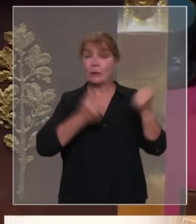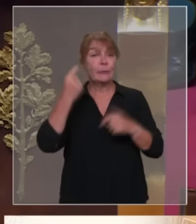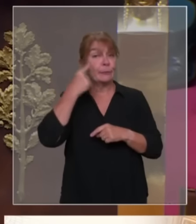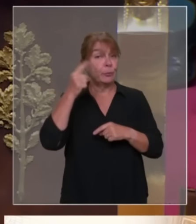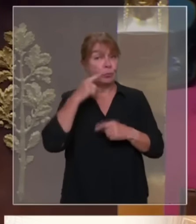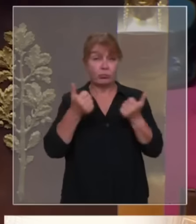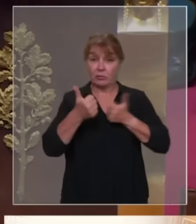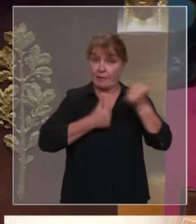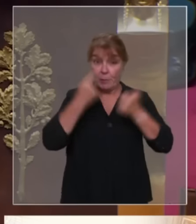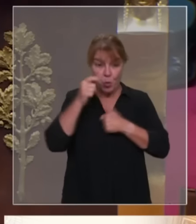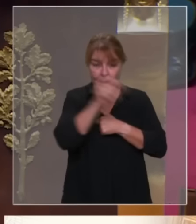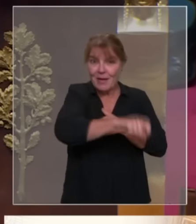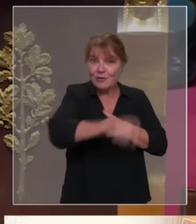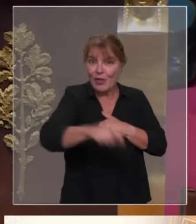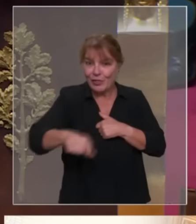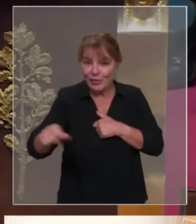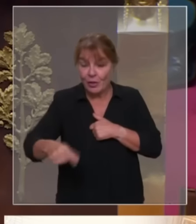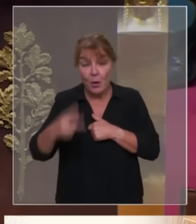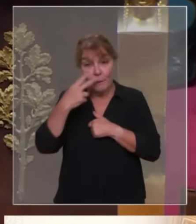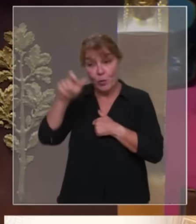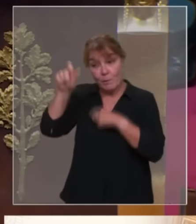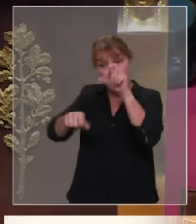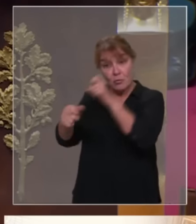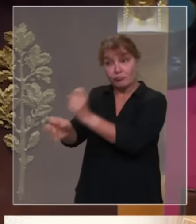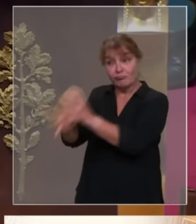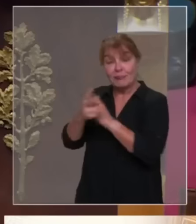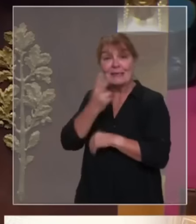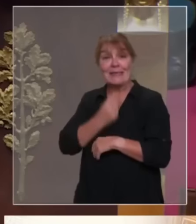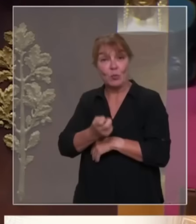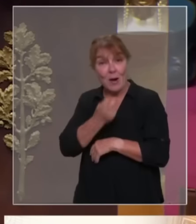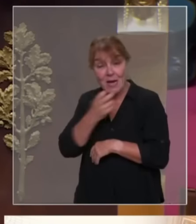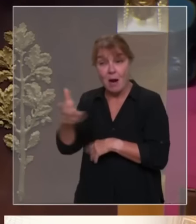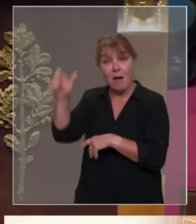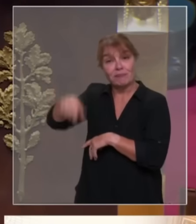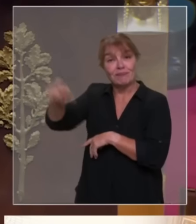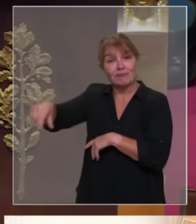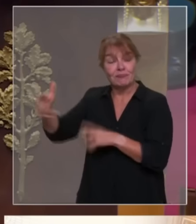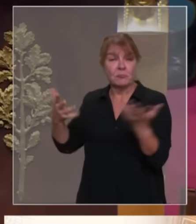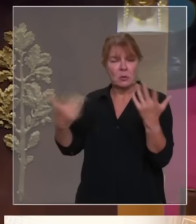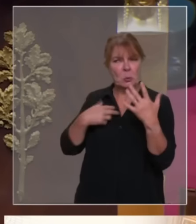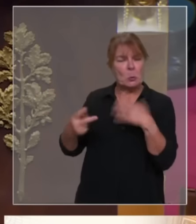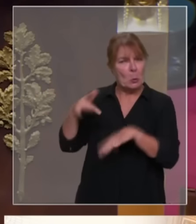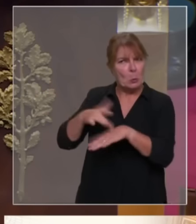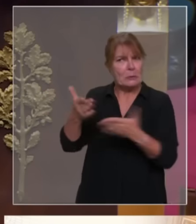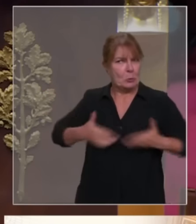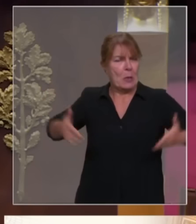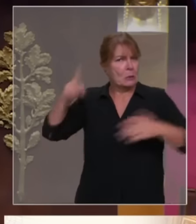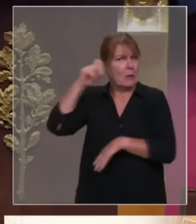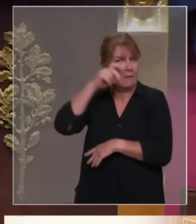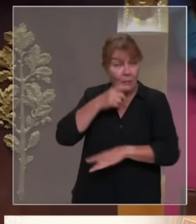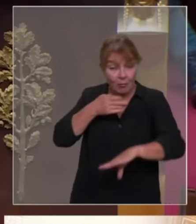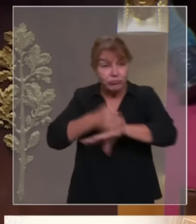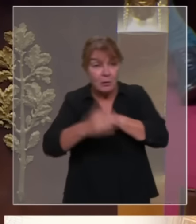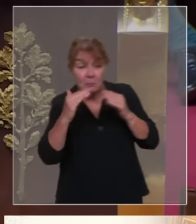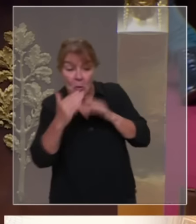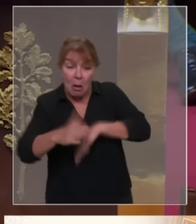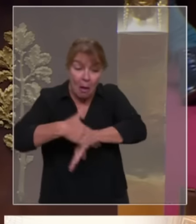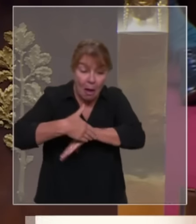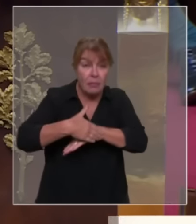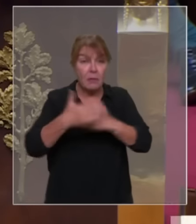service près des gens. Et j'ai vu des citoyens, parfois âgés, souvent en difficulté, y trouver l'aide